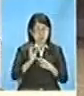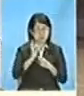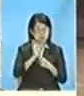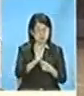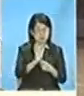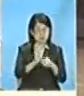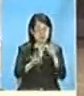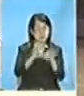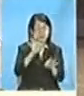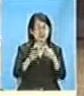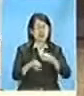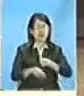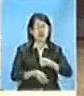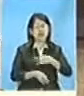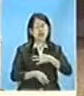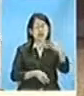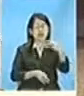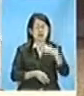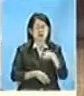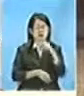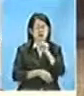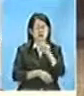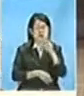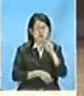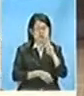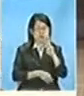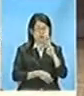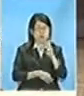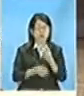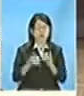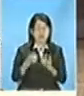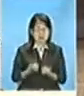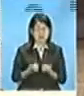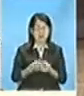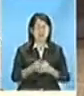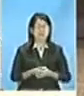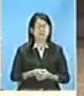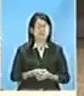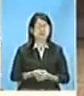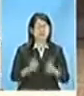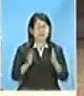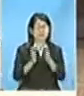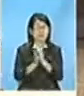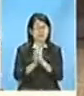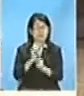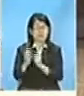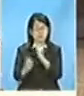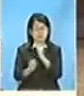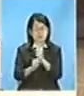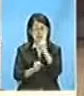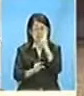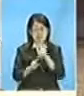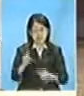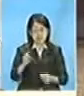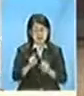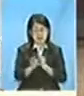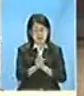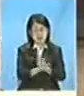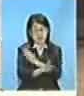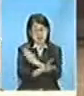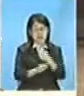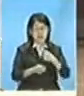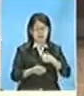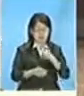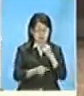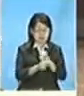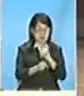าและดิฉันได้มายืนณจุดนี้ในวันนี้ตลอดปีครึ่งที่ผ่านมาดิฉันทำหน้า